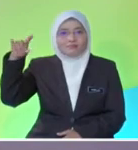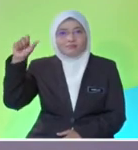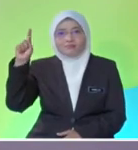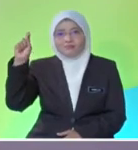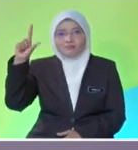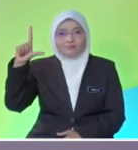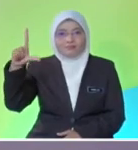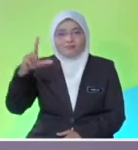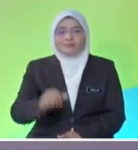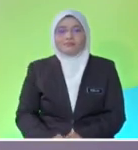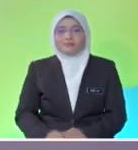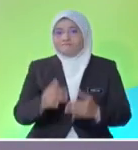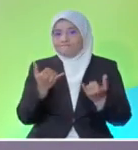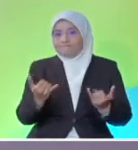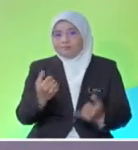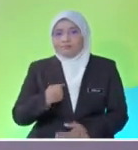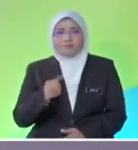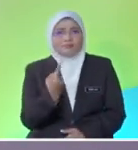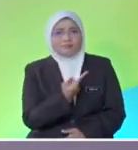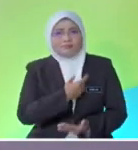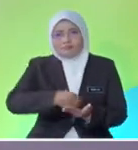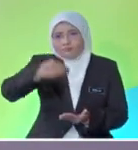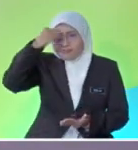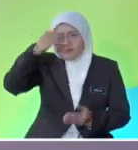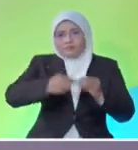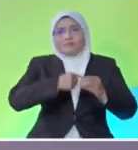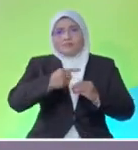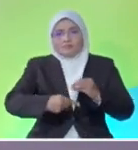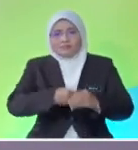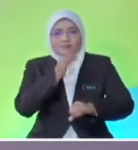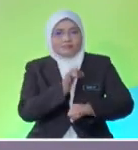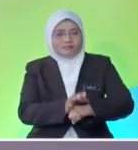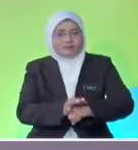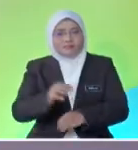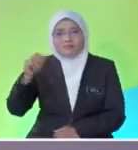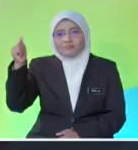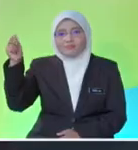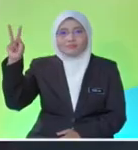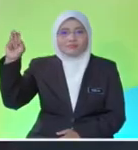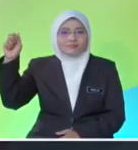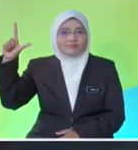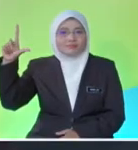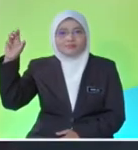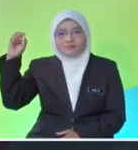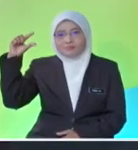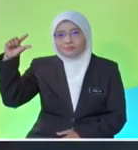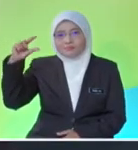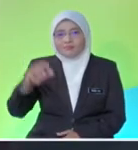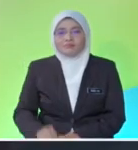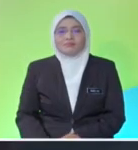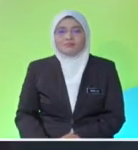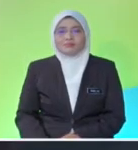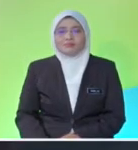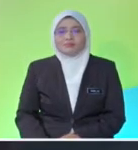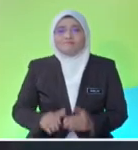jam analog dan apakah yang ada pada jam analog tersebut. Baiklah, macam mana kita nak bezakan jam digital dengan